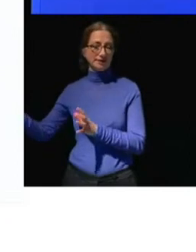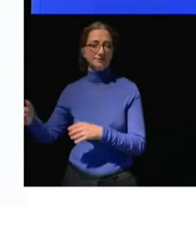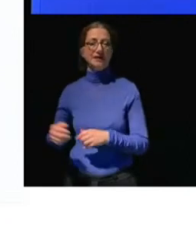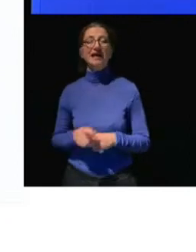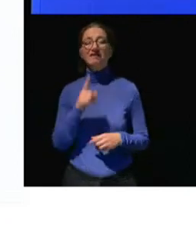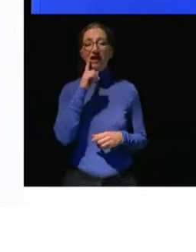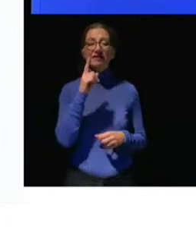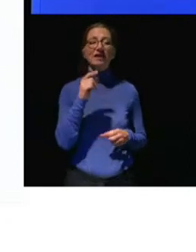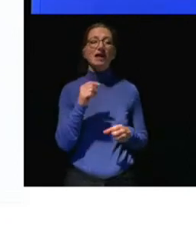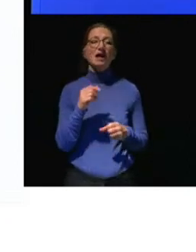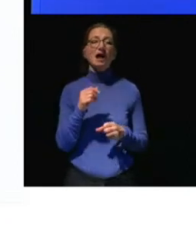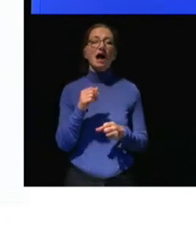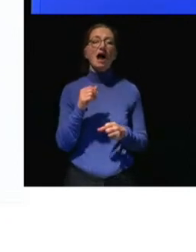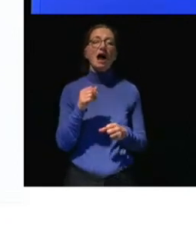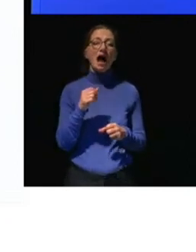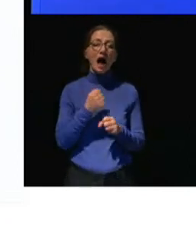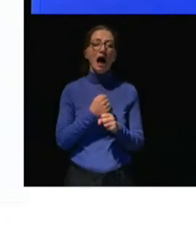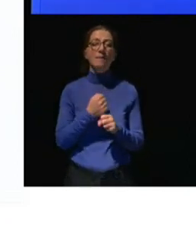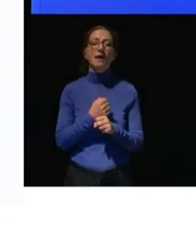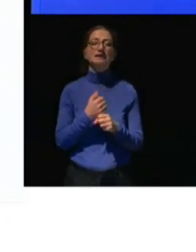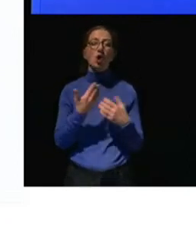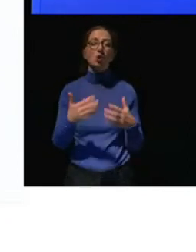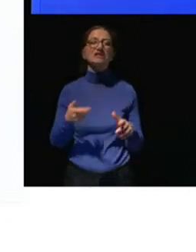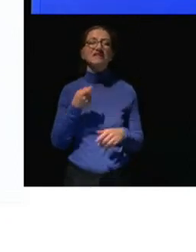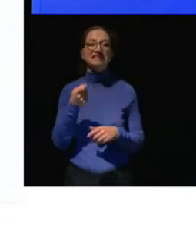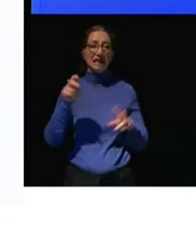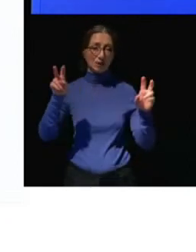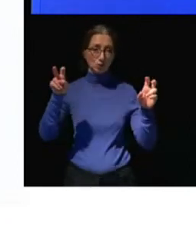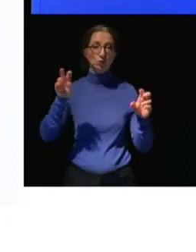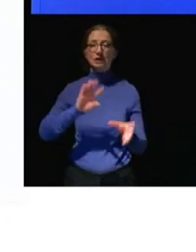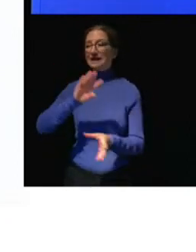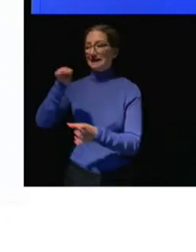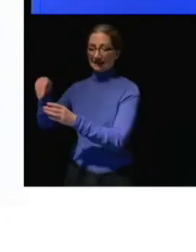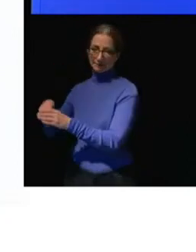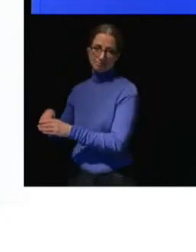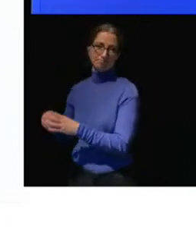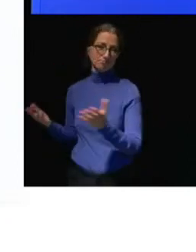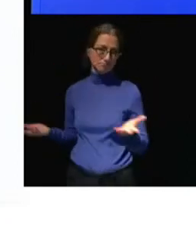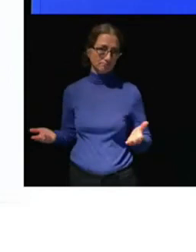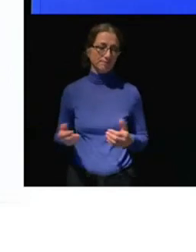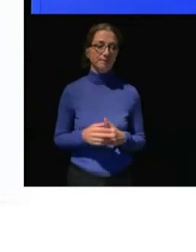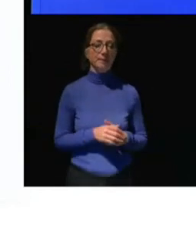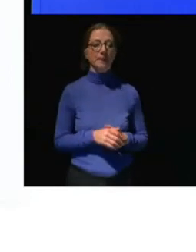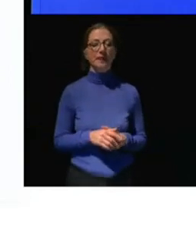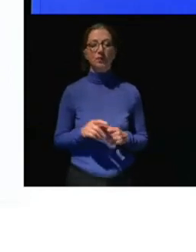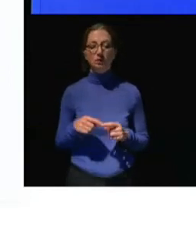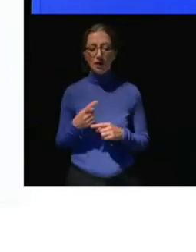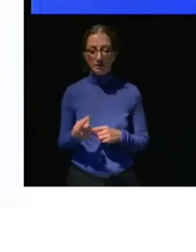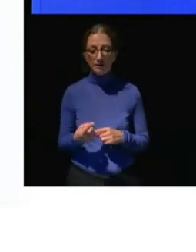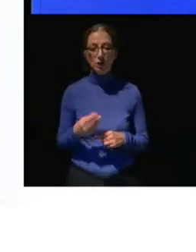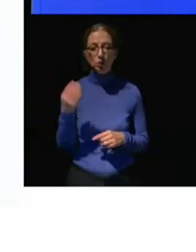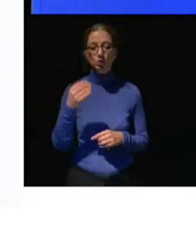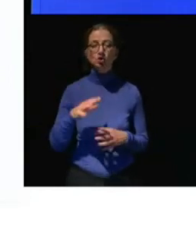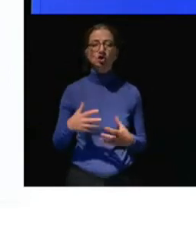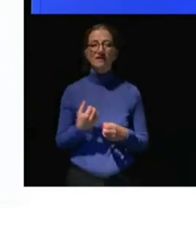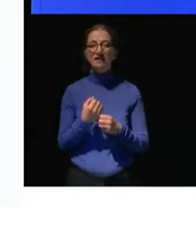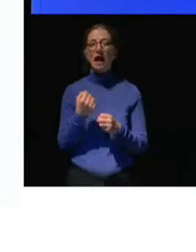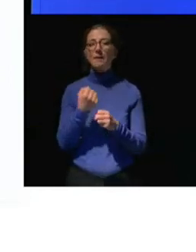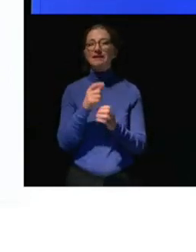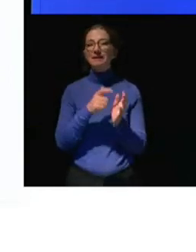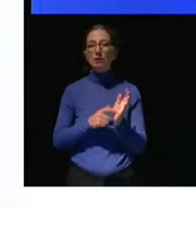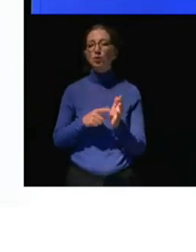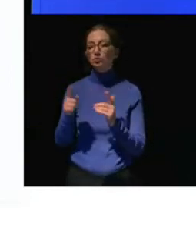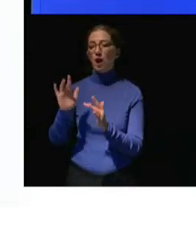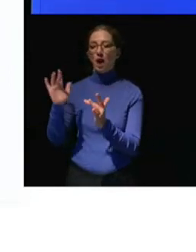in Anführungsstrichen, in die QSK integriert werden. Außerdem werden Spezifika der Arbeitsrealitäten von Kunstschaffenden anerkannt,